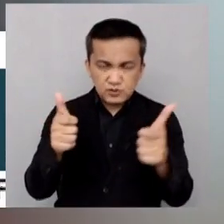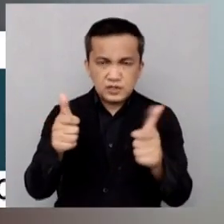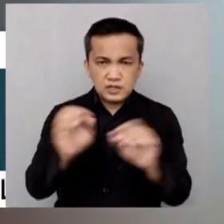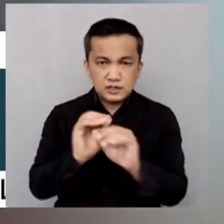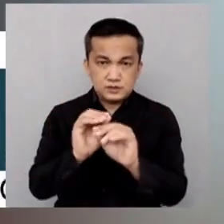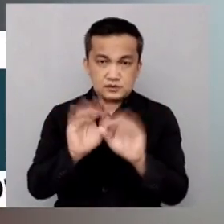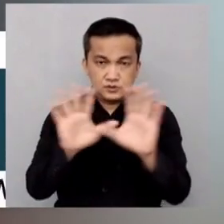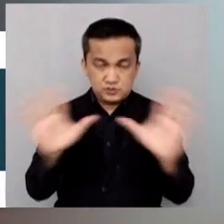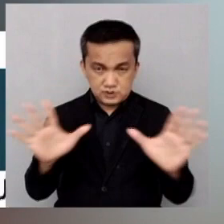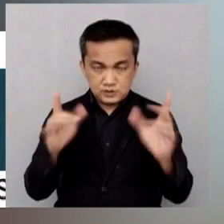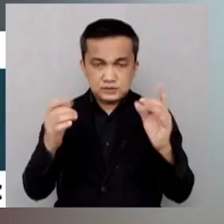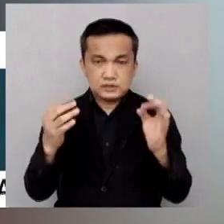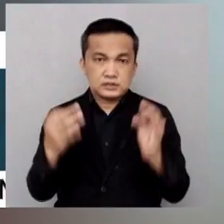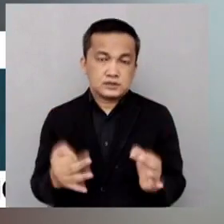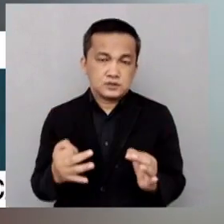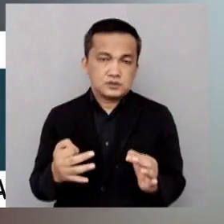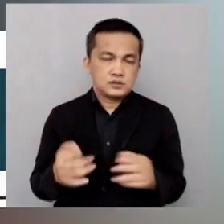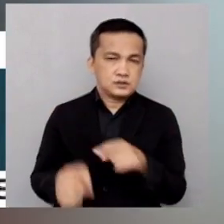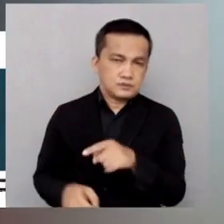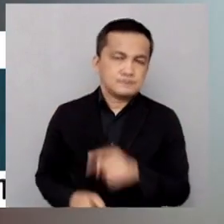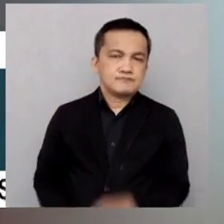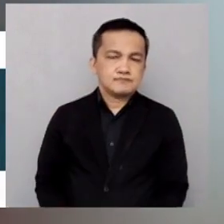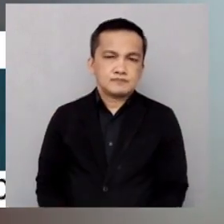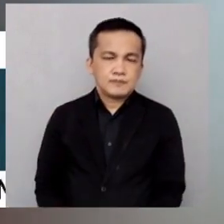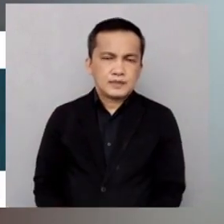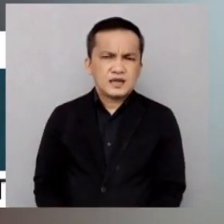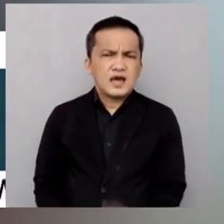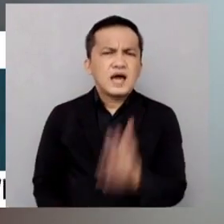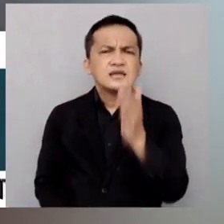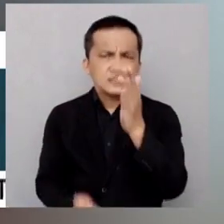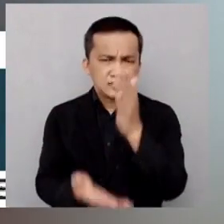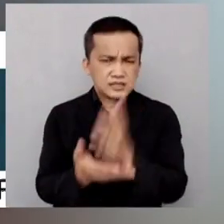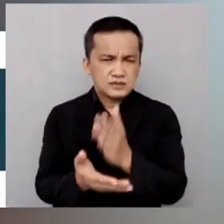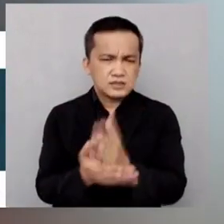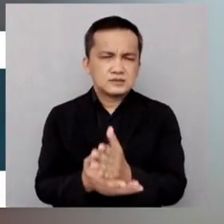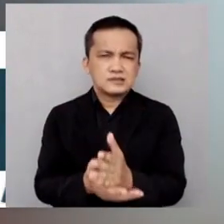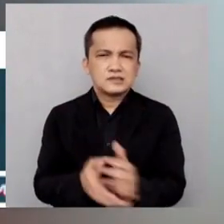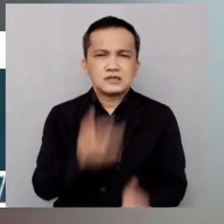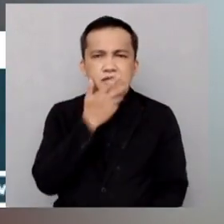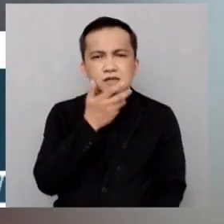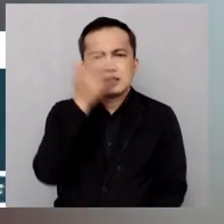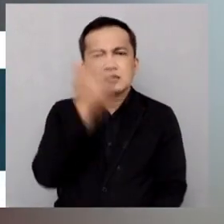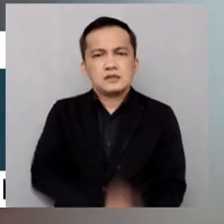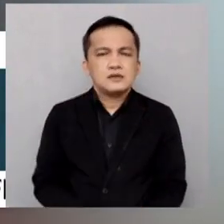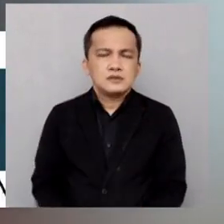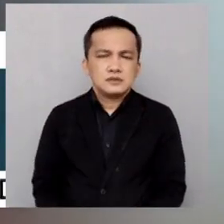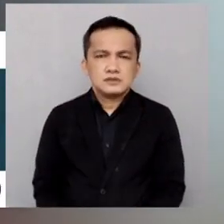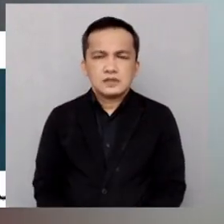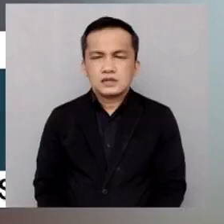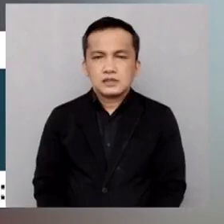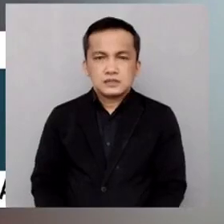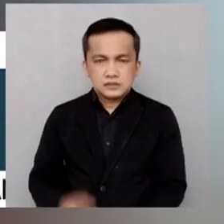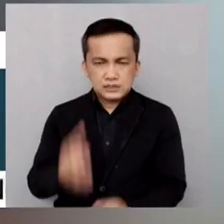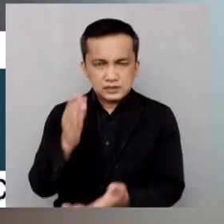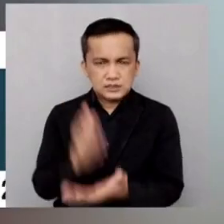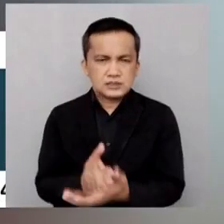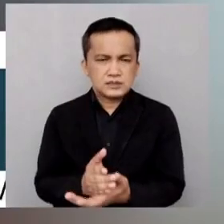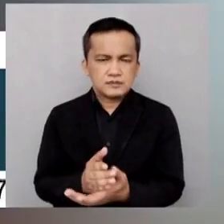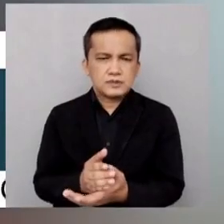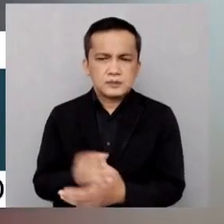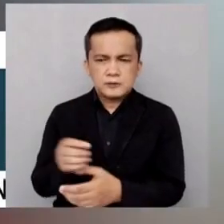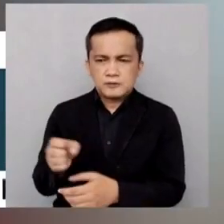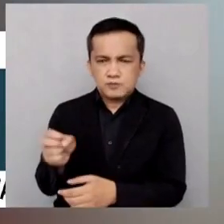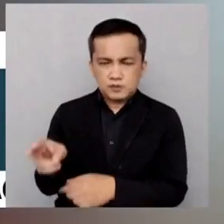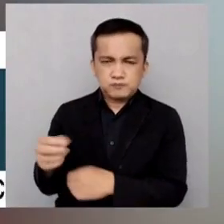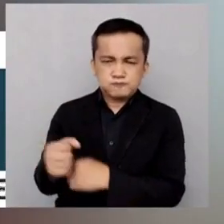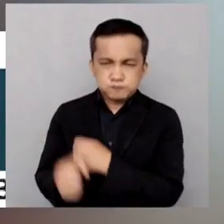na resolusyon tungkol dito. Itigil na ang kabulastugang ito. Tigilan na ang pagpapahirap kay Leila.